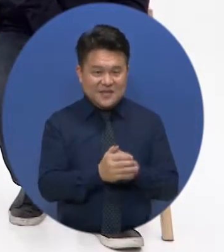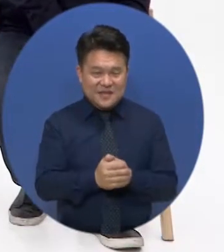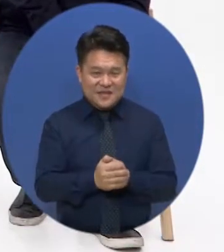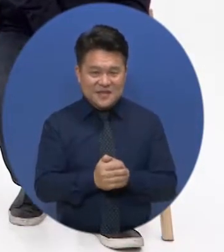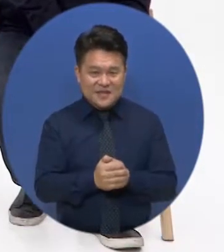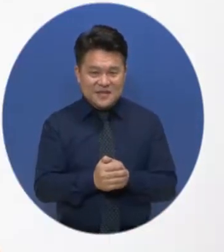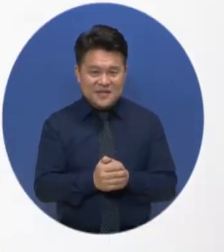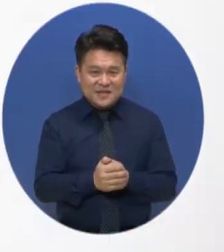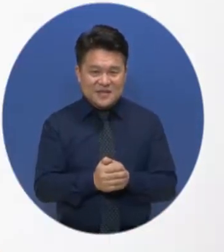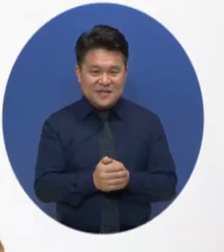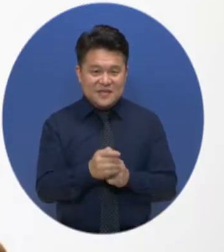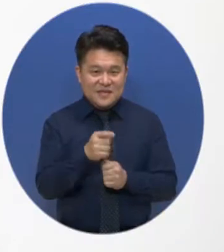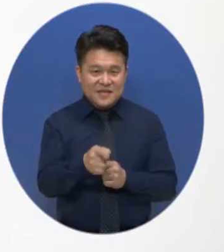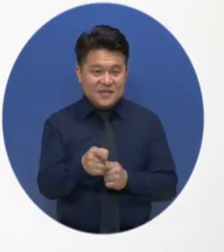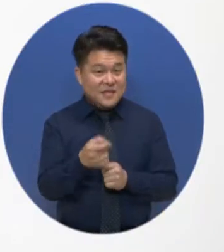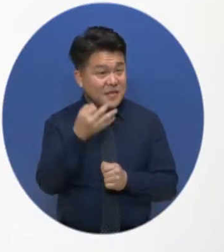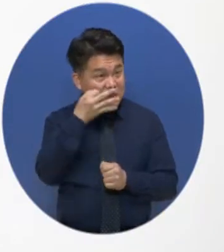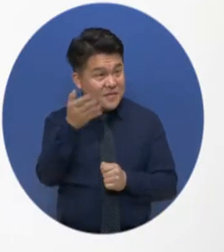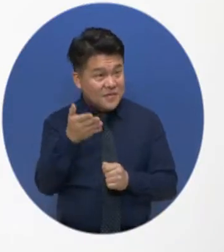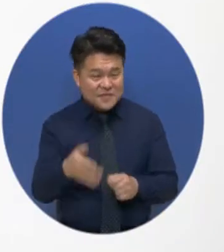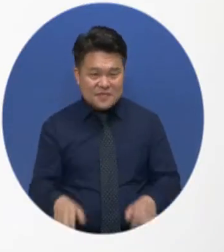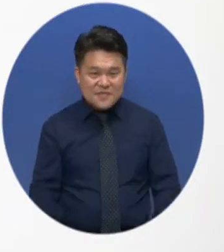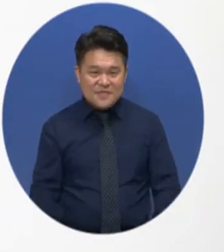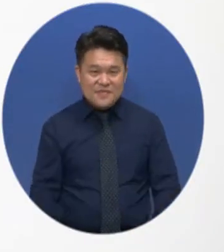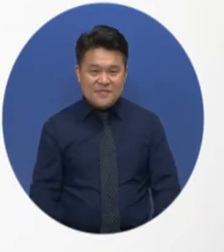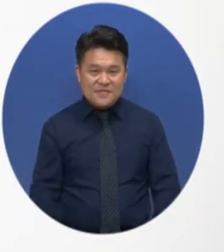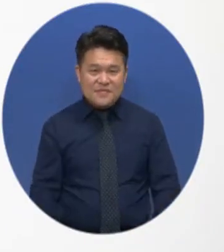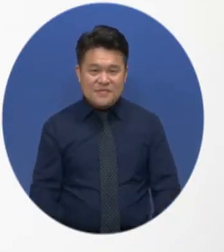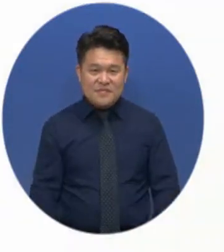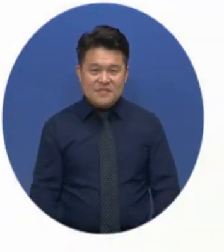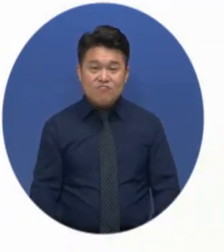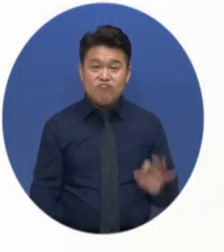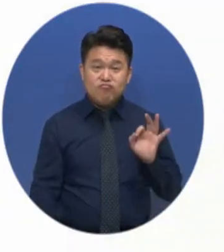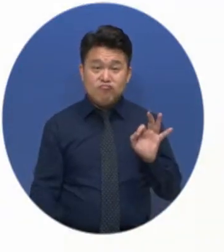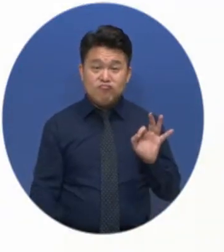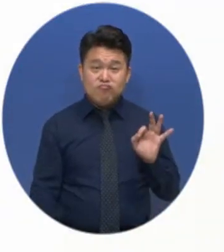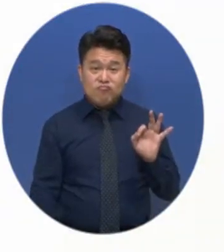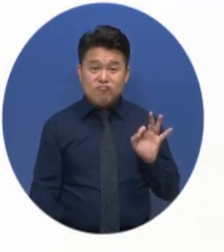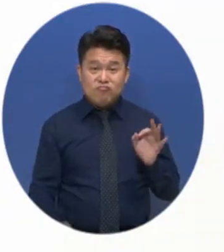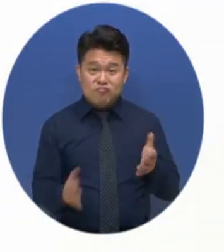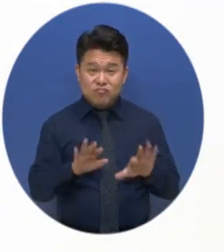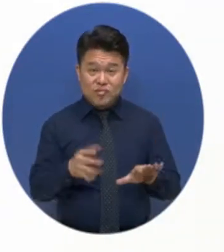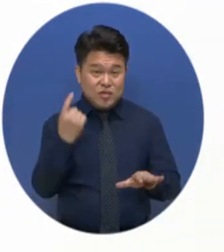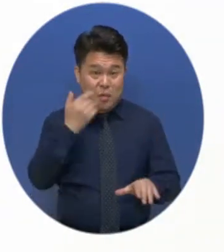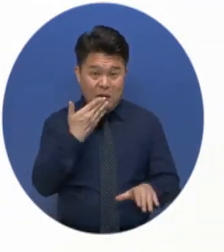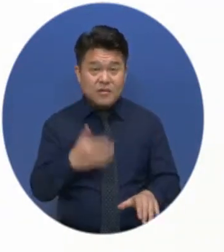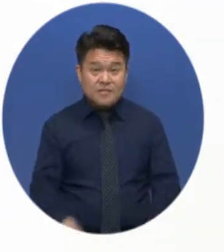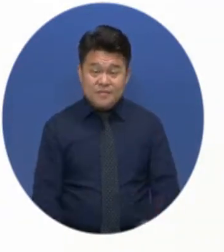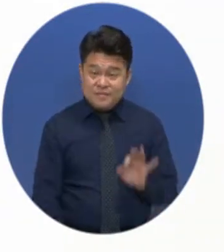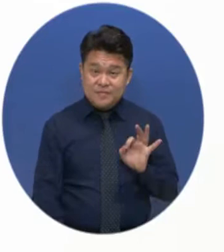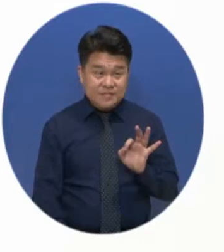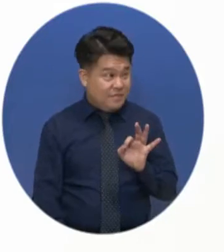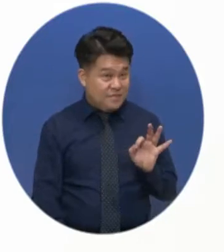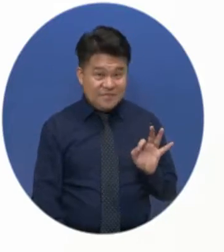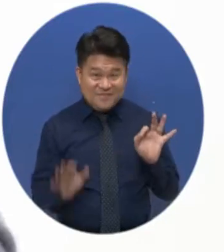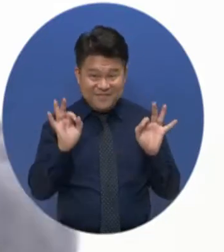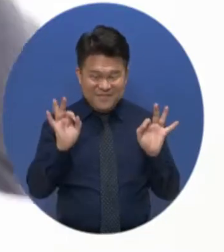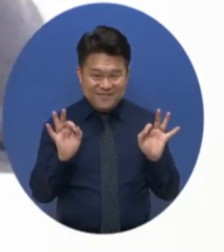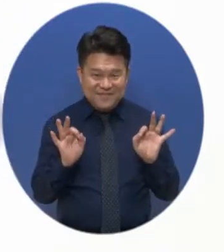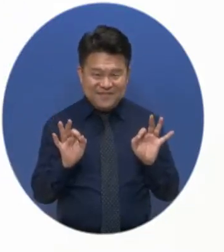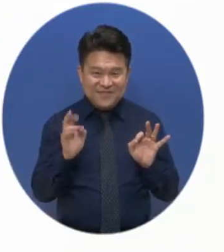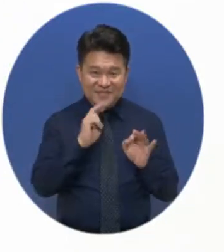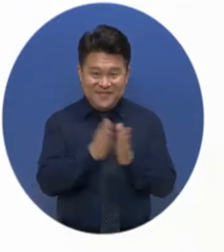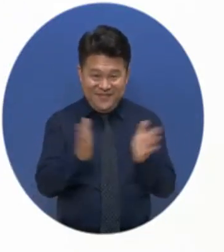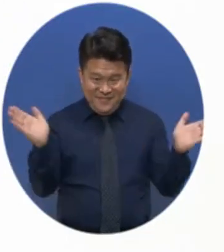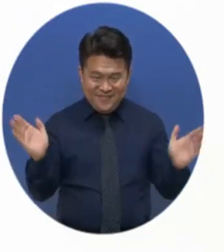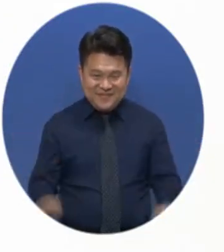난 주인공. 네. 그거 한번 들려줄까요? 아, 네. 듣고 싶어요. 네. 지금 들을 수 있어요? 듣고 싶은가요? 네. 해도 돼요? 자,